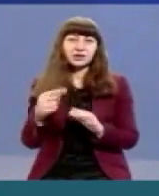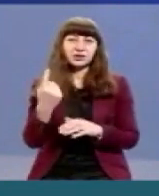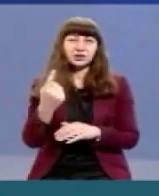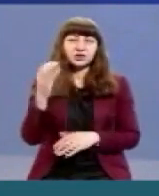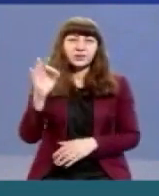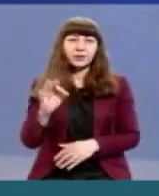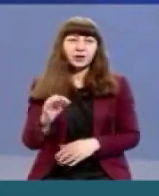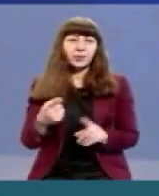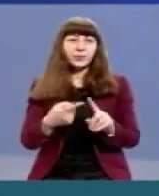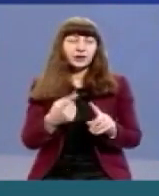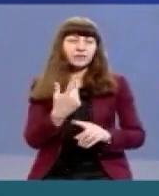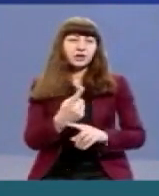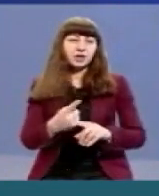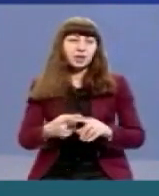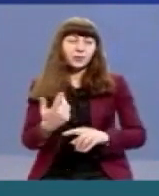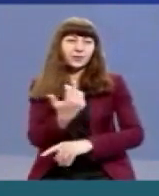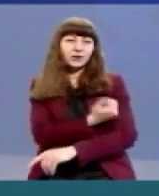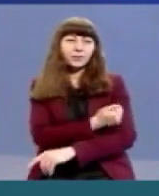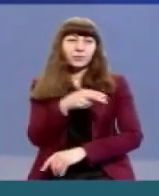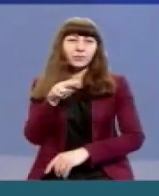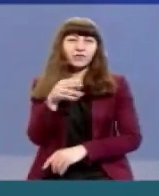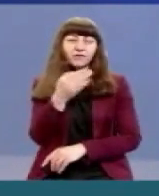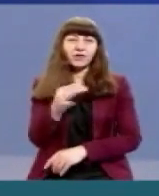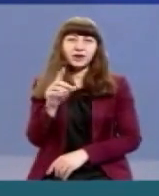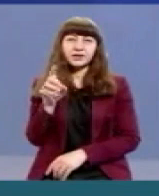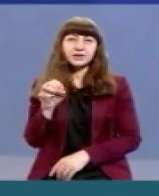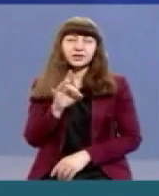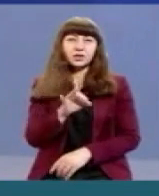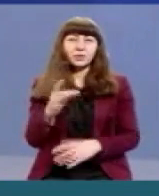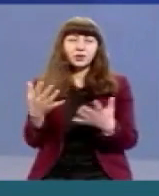59,1%. Первый компонент вакцины Comirnaty Pfizer получили